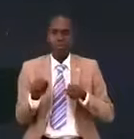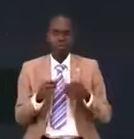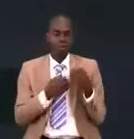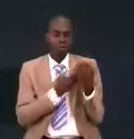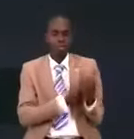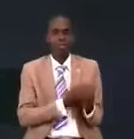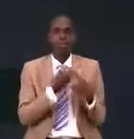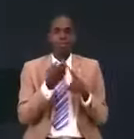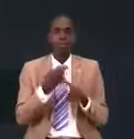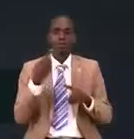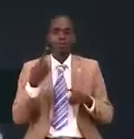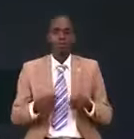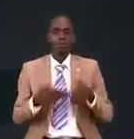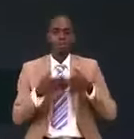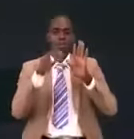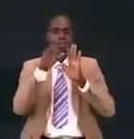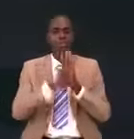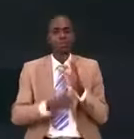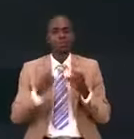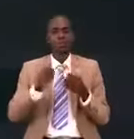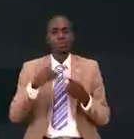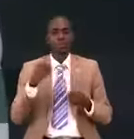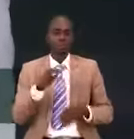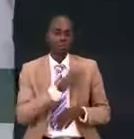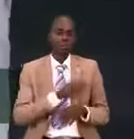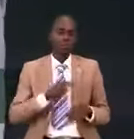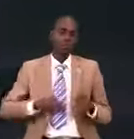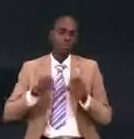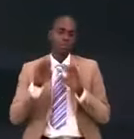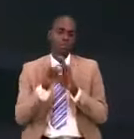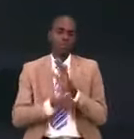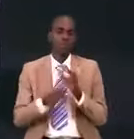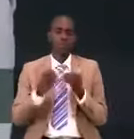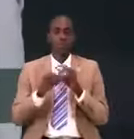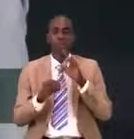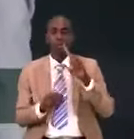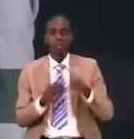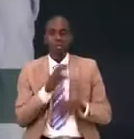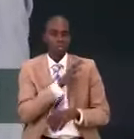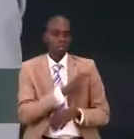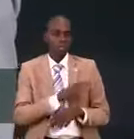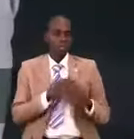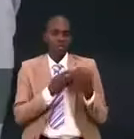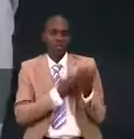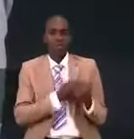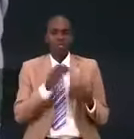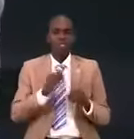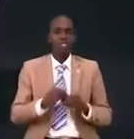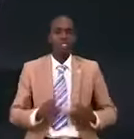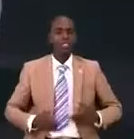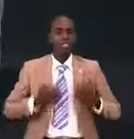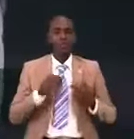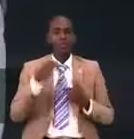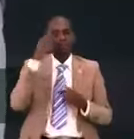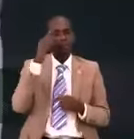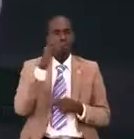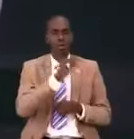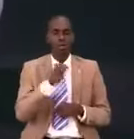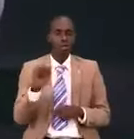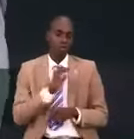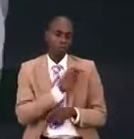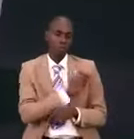pour une mission comprenez José avait la mission